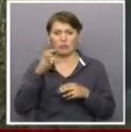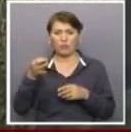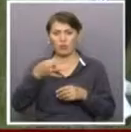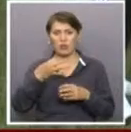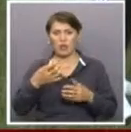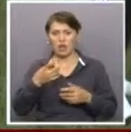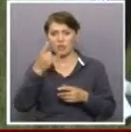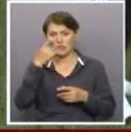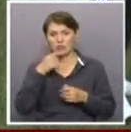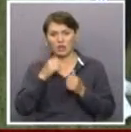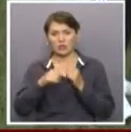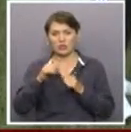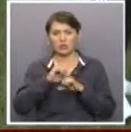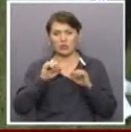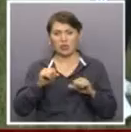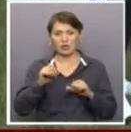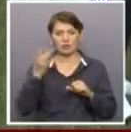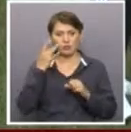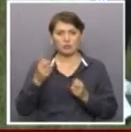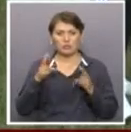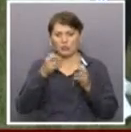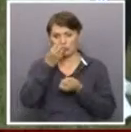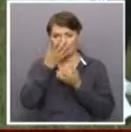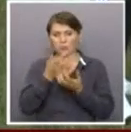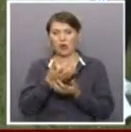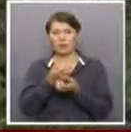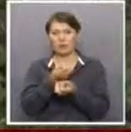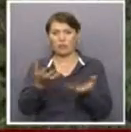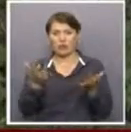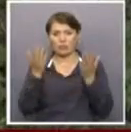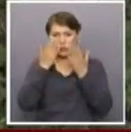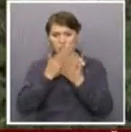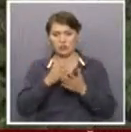қандастарымыз жыл сайын қазақ батырларынан арнап гүл шоқтарын қойып, Құран бағыштап тұрады.